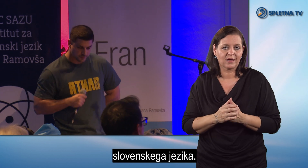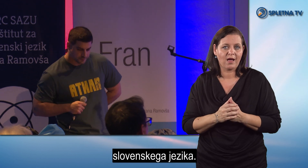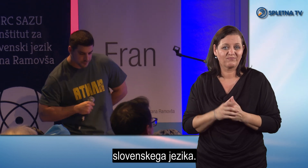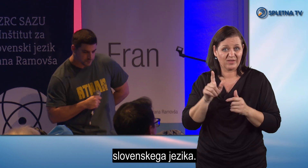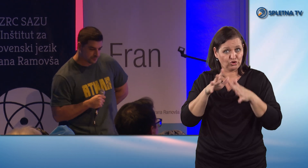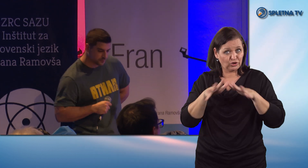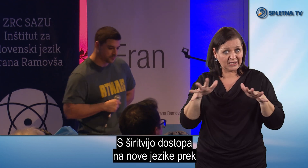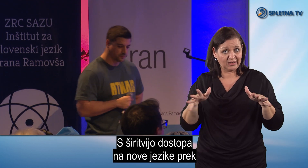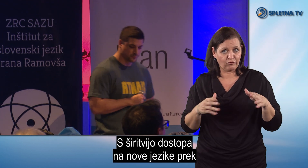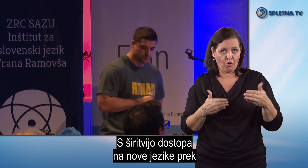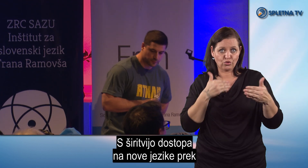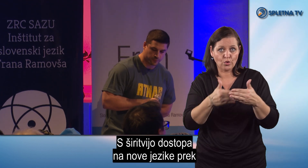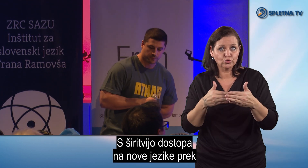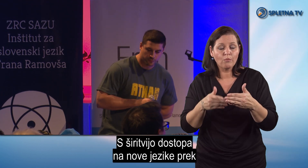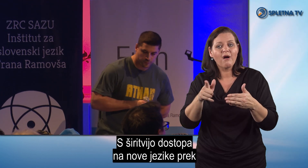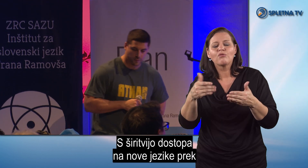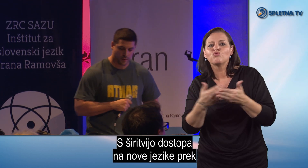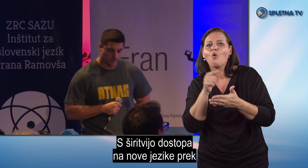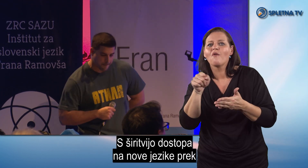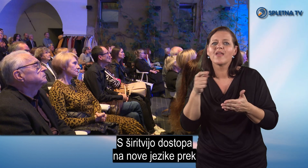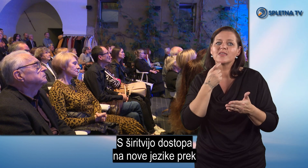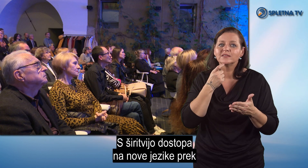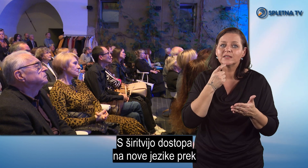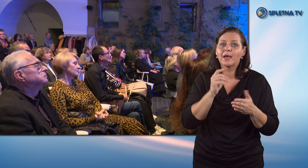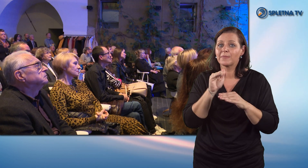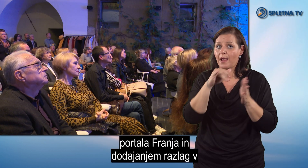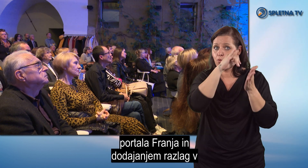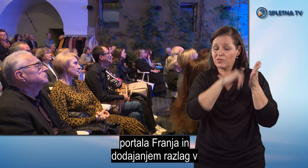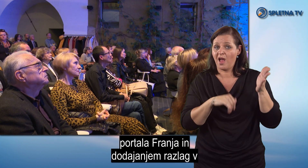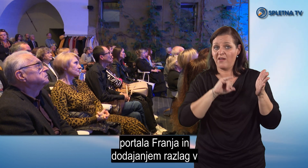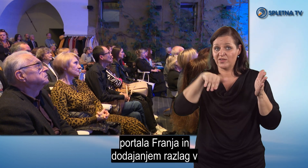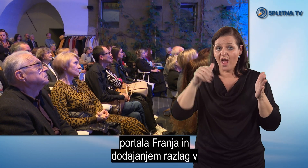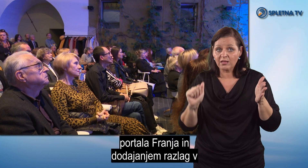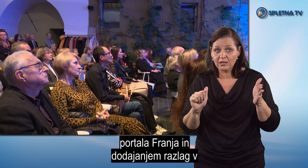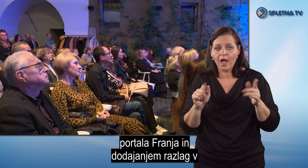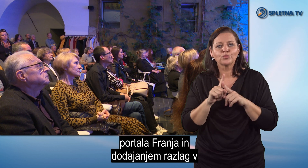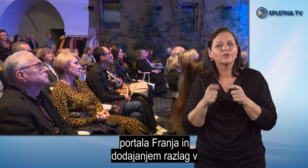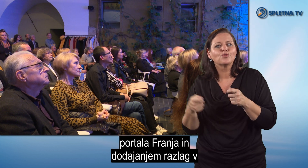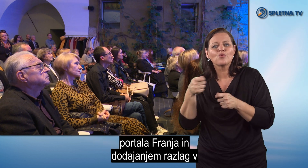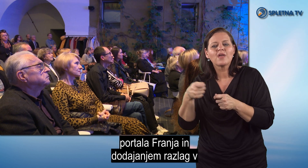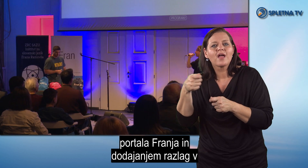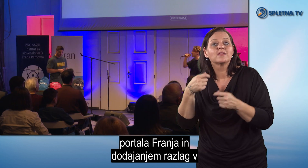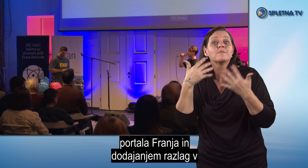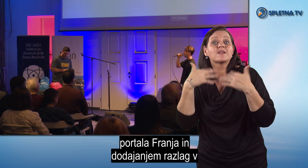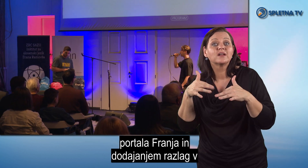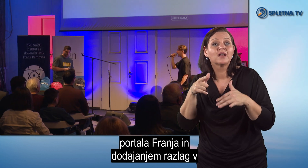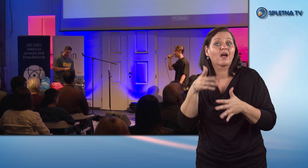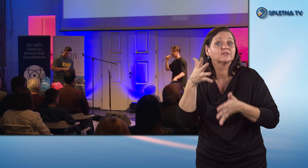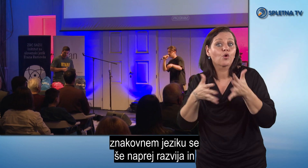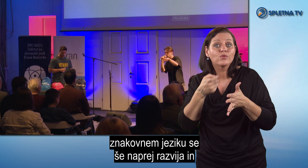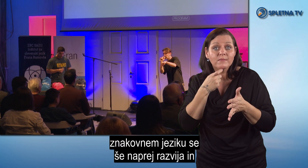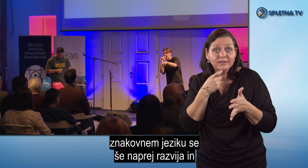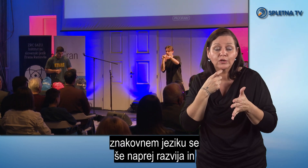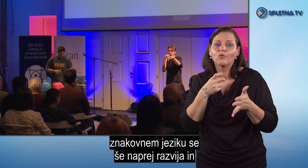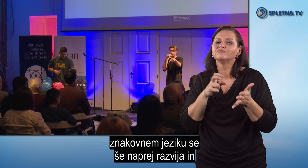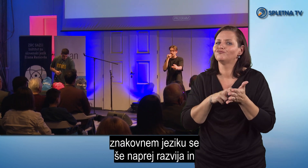jezika. S širitvijo dostopa na nove jezike prek portala Franja in dodajanjem razlag v